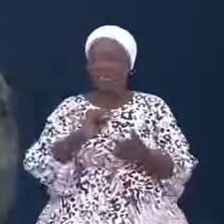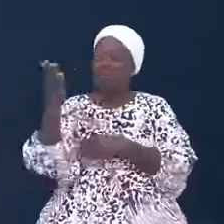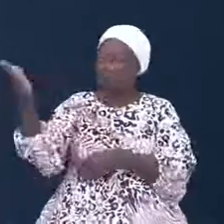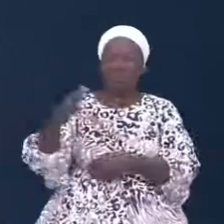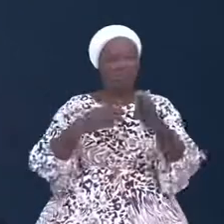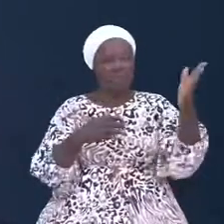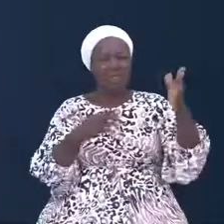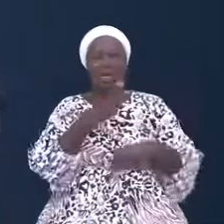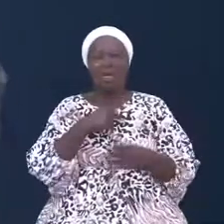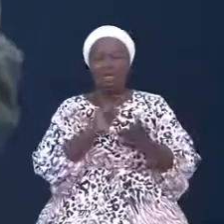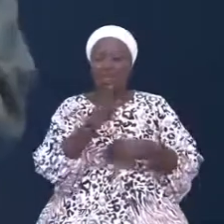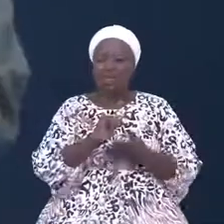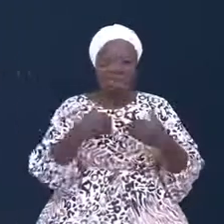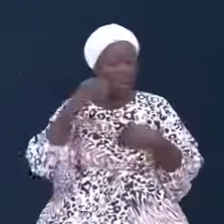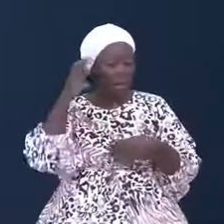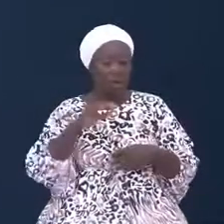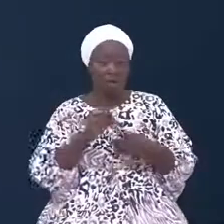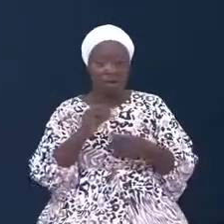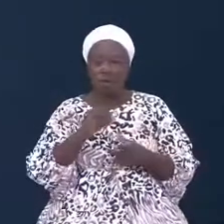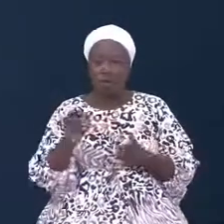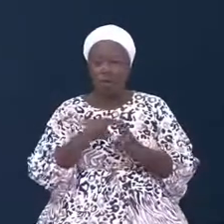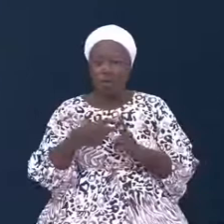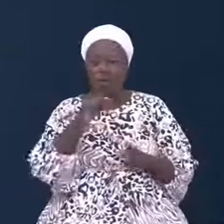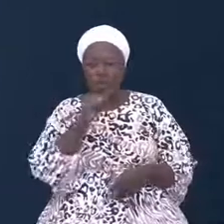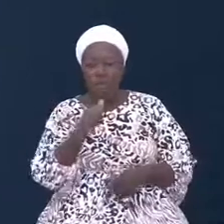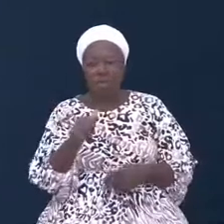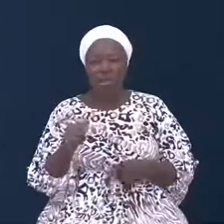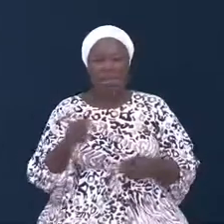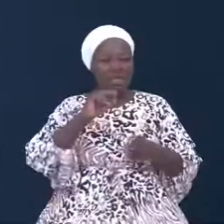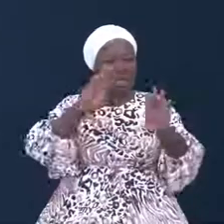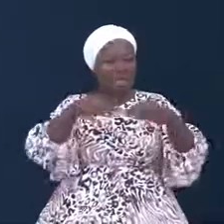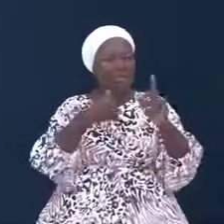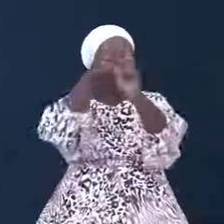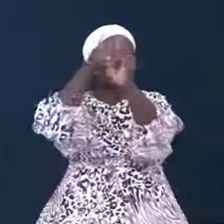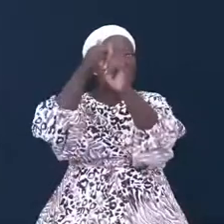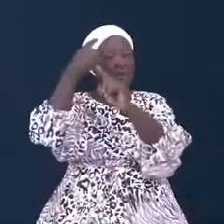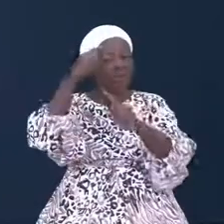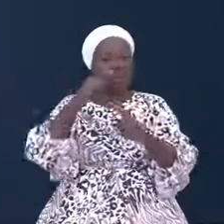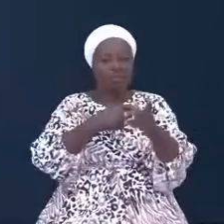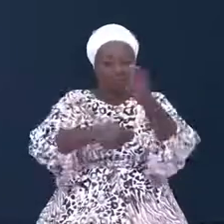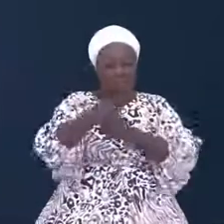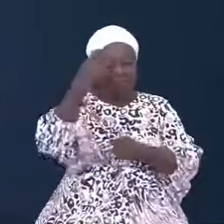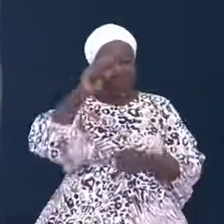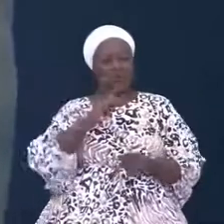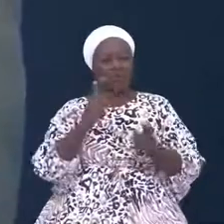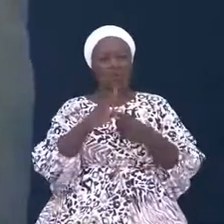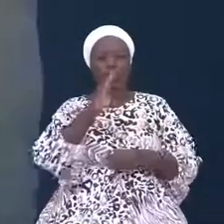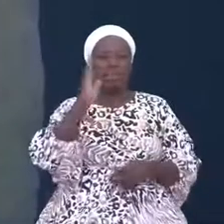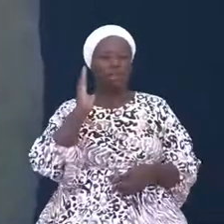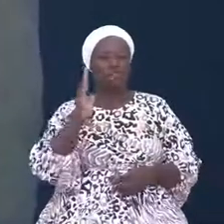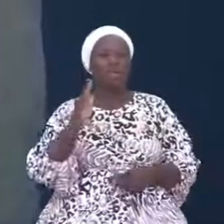pour ceux qui sont ici, pour ceux qui ont entendu, ceux qui n'ont pas encore entendu. Il s'est donné lui-même